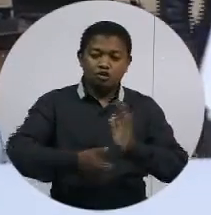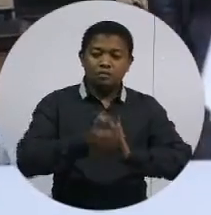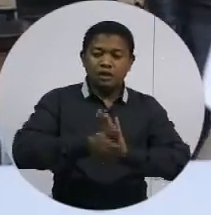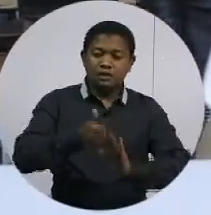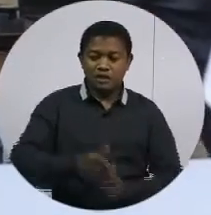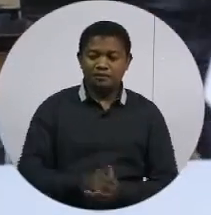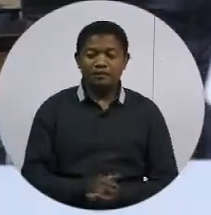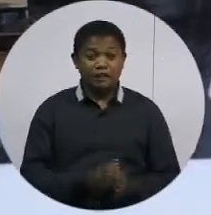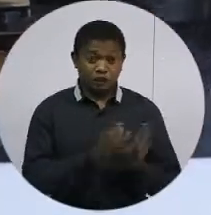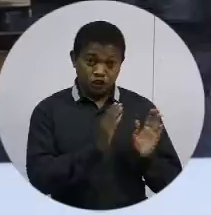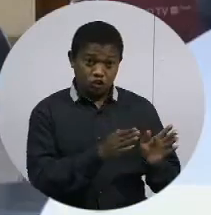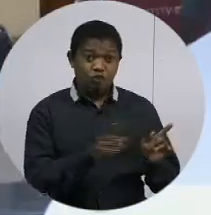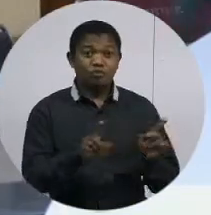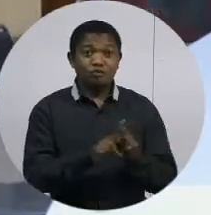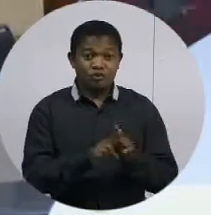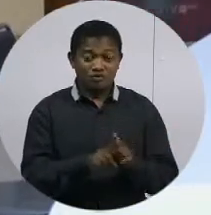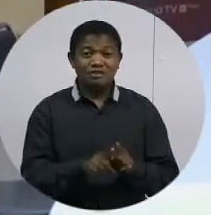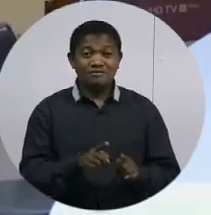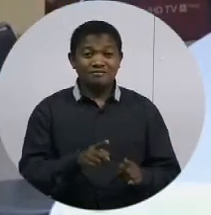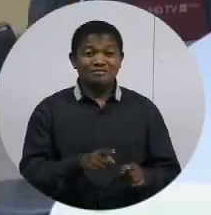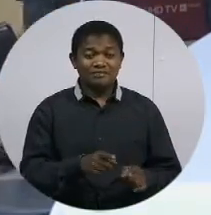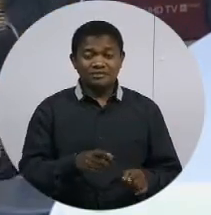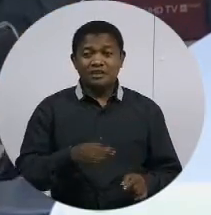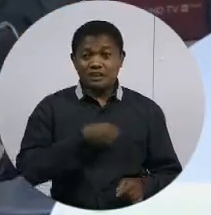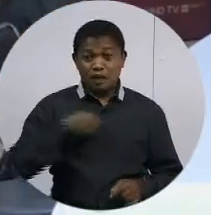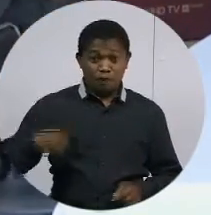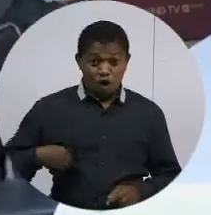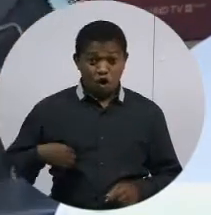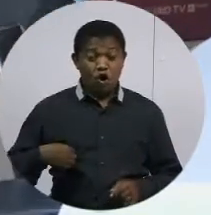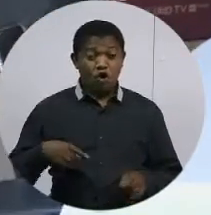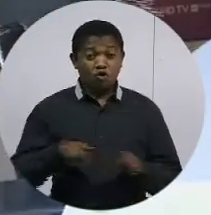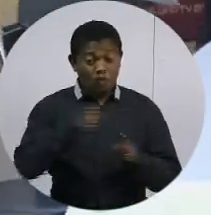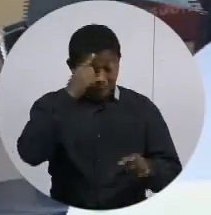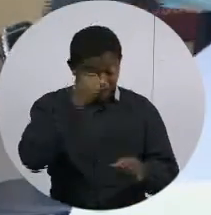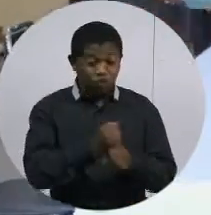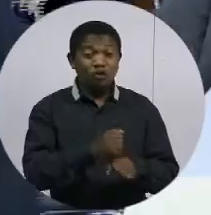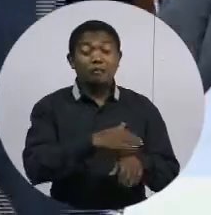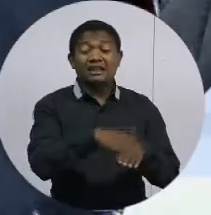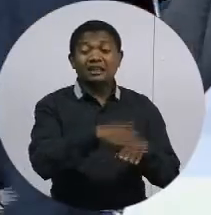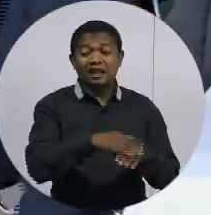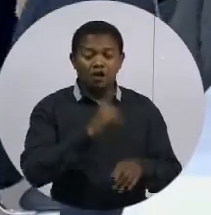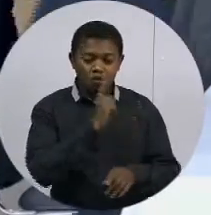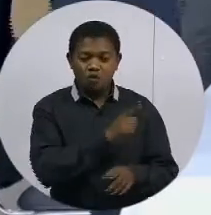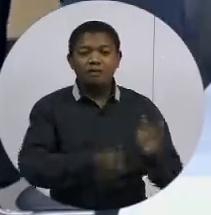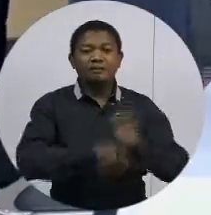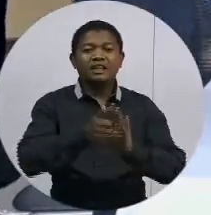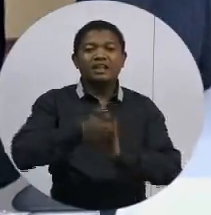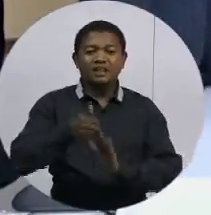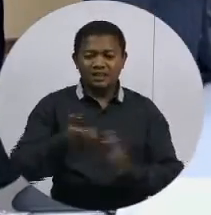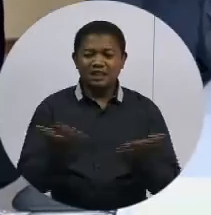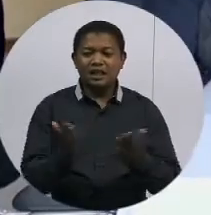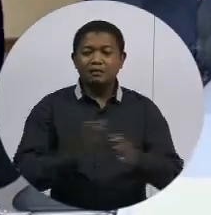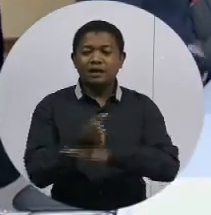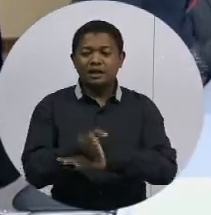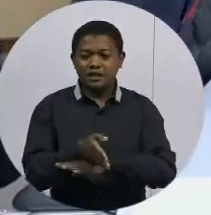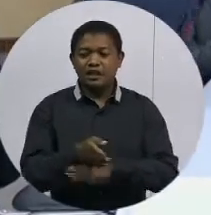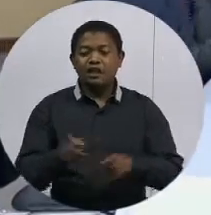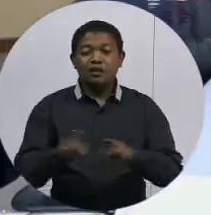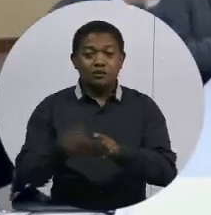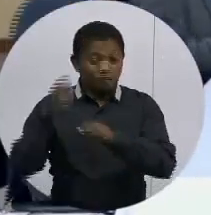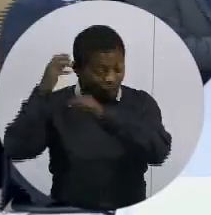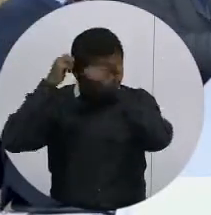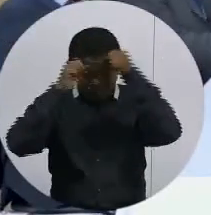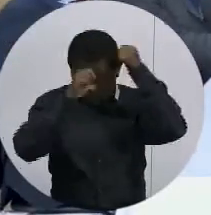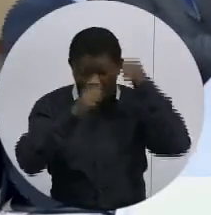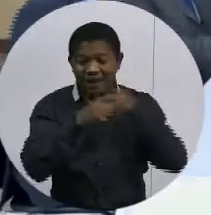Endrika ny fifampitokisana eo amin'ny Japon sy Madagasikara izao fanomezana izao ny ministrin'ny raharaham-bahiny nambaran'ny masovoiny nandritra ity fotoana ity